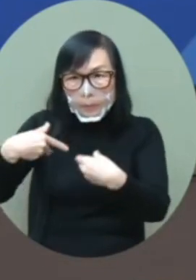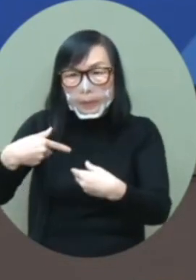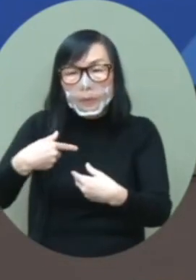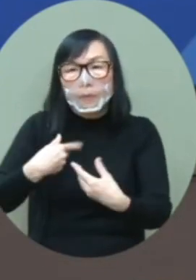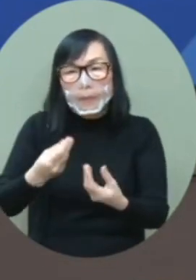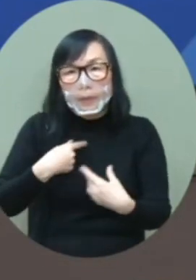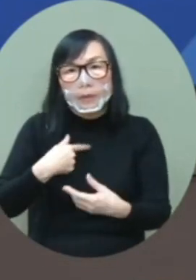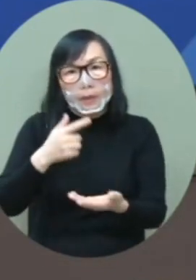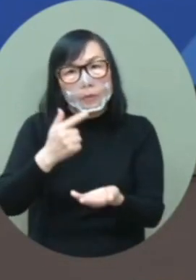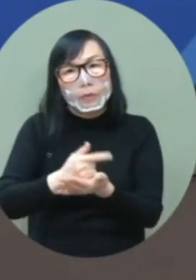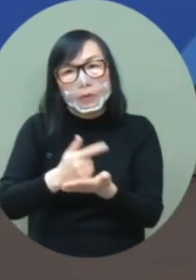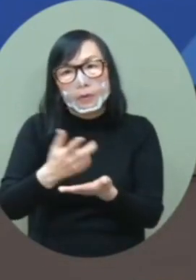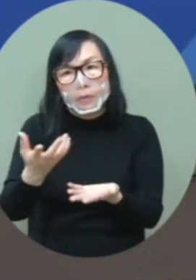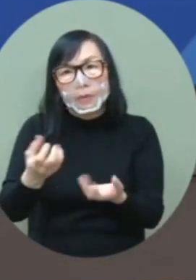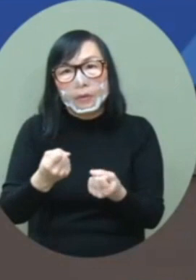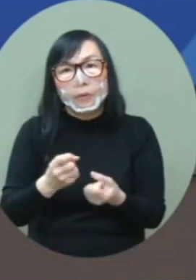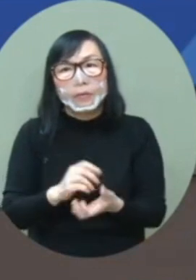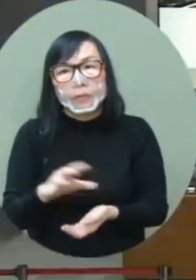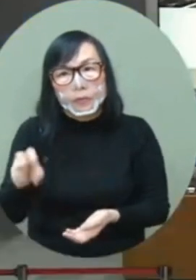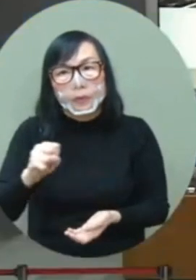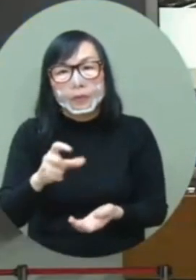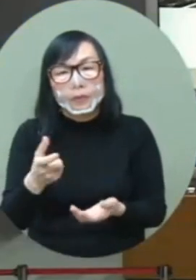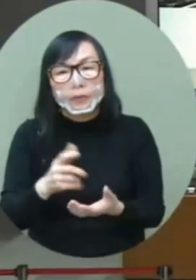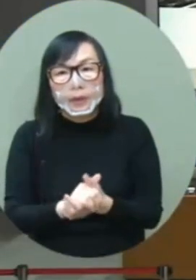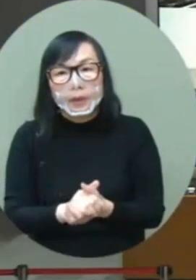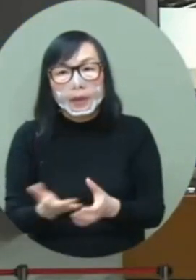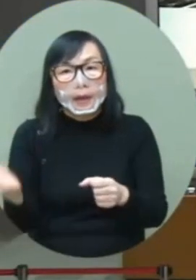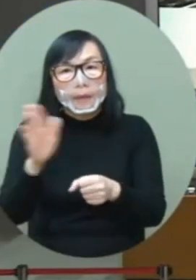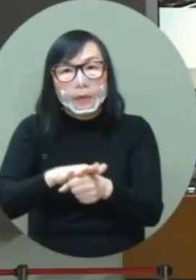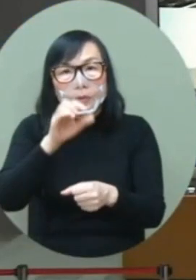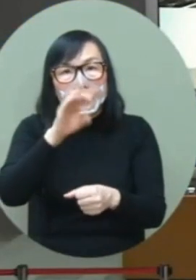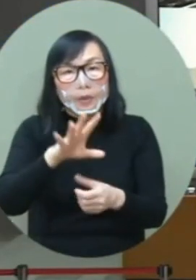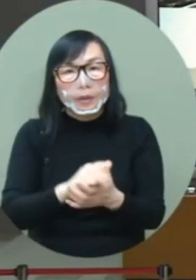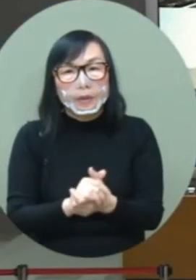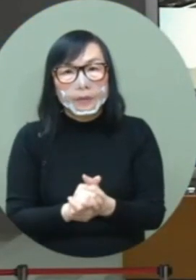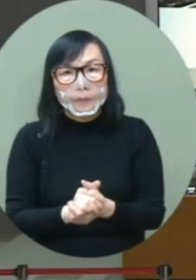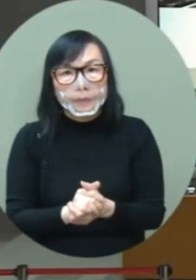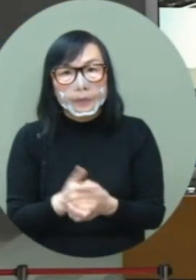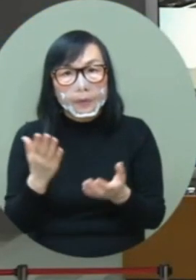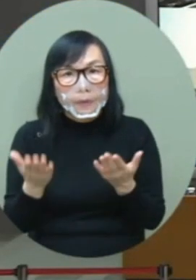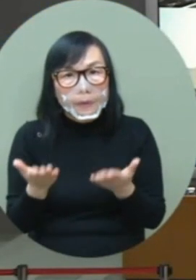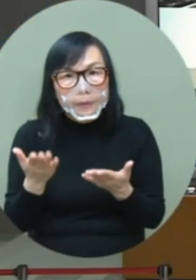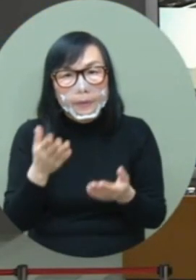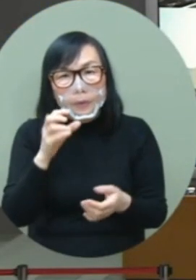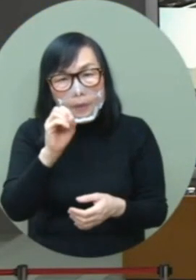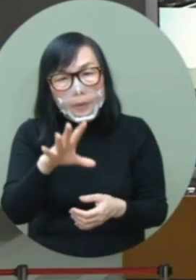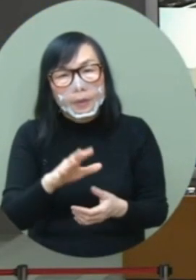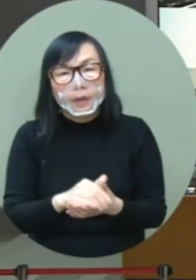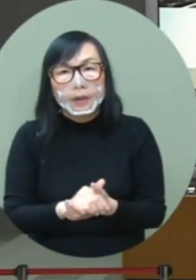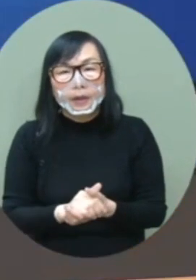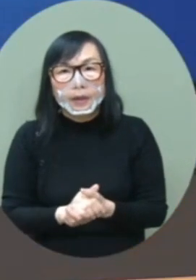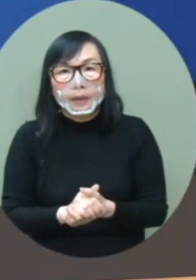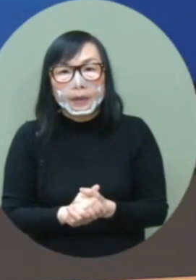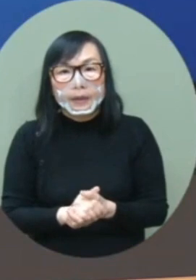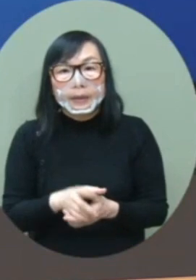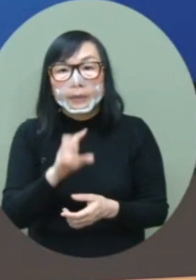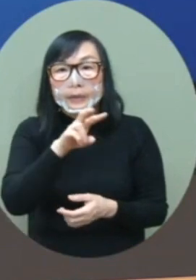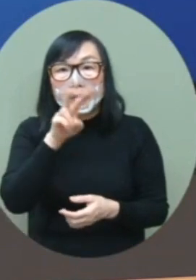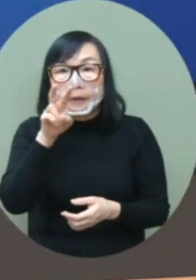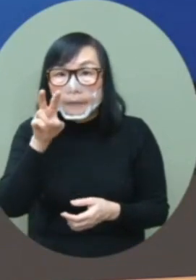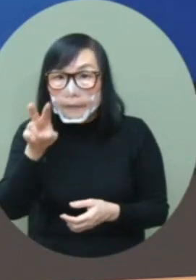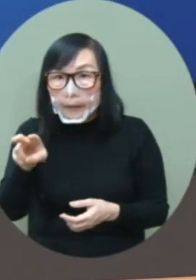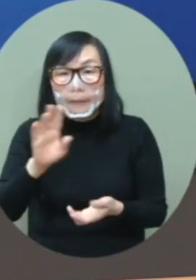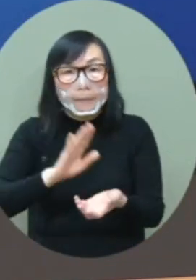相信呢個係主要嘅關鍵。 咁補充少少咯，我諗可能都講咗噶啦，頭先咁係要視乎嗰